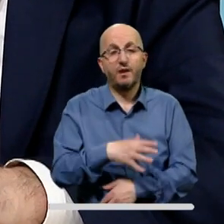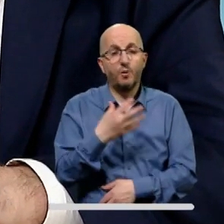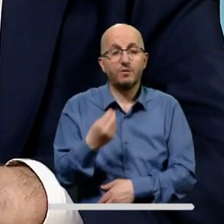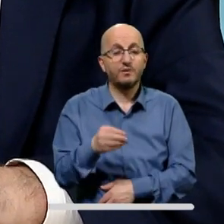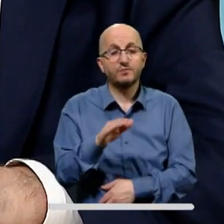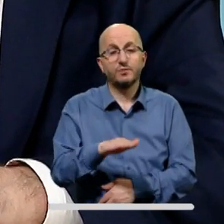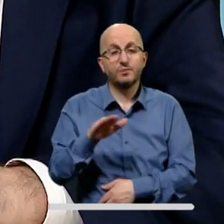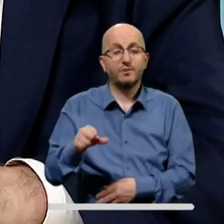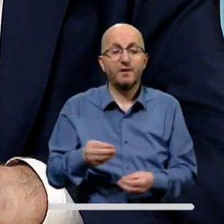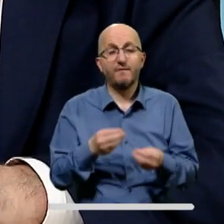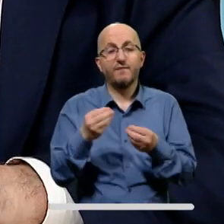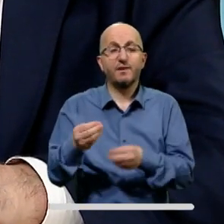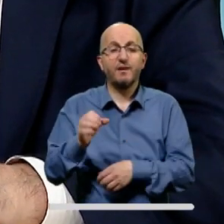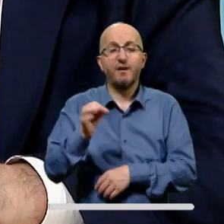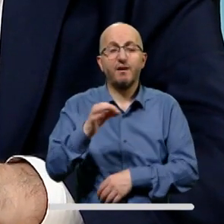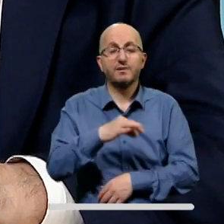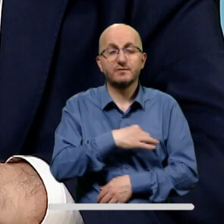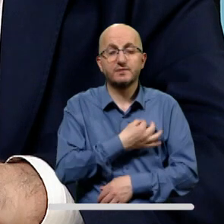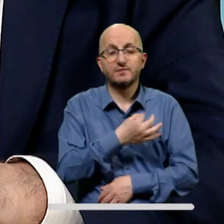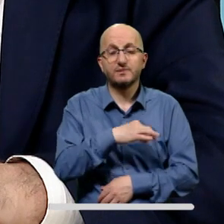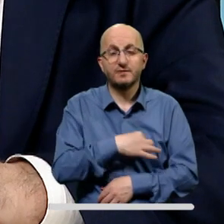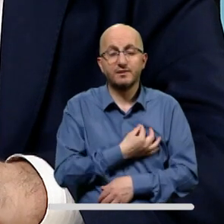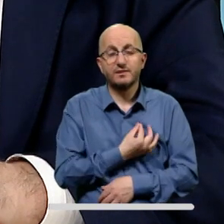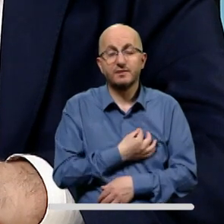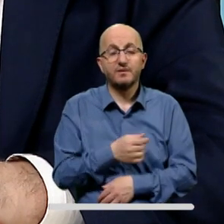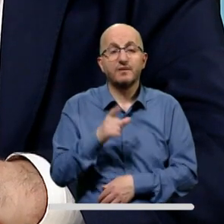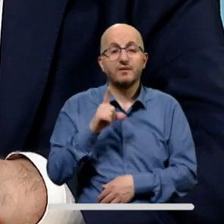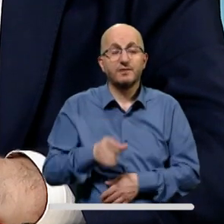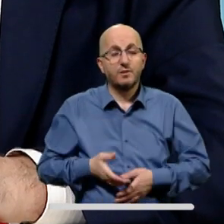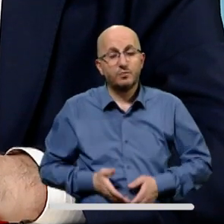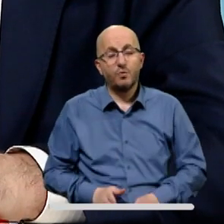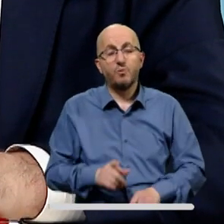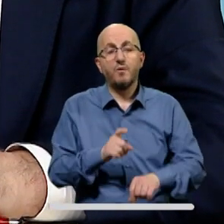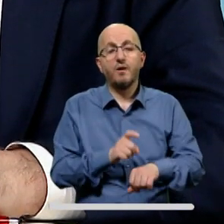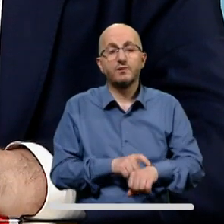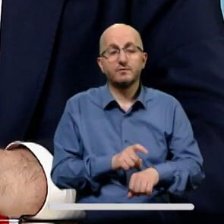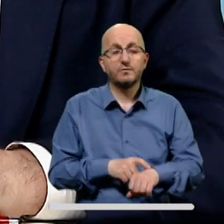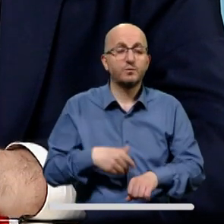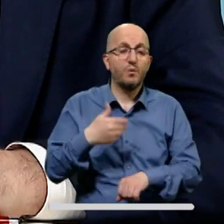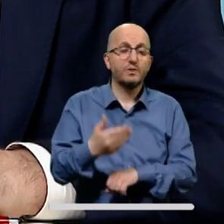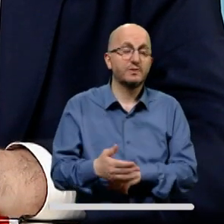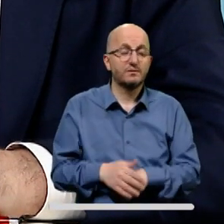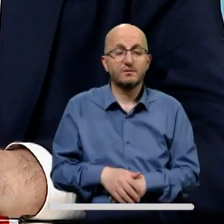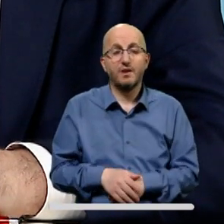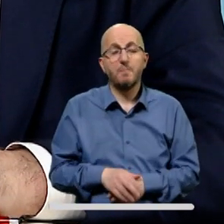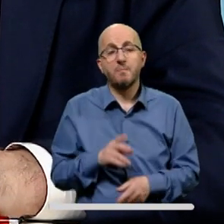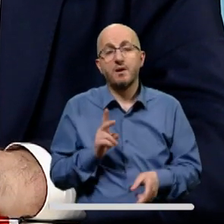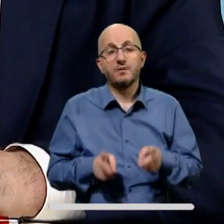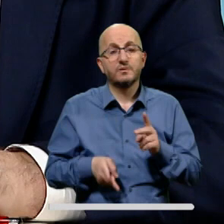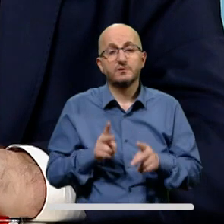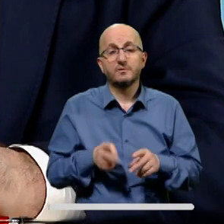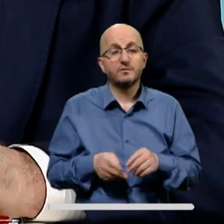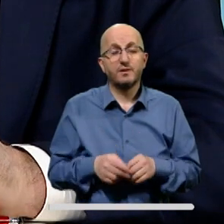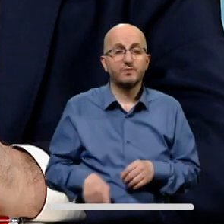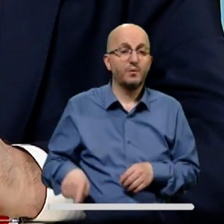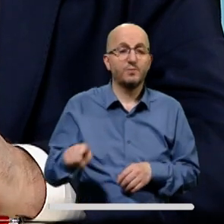çocuklara verilen takılan altınlar gerek doğum esnasında gerekse bazen İşte